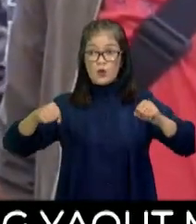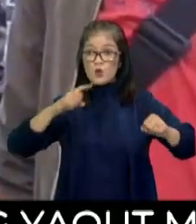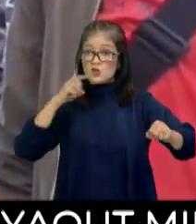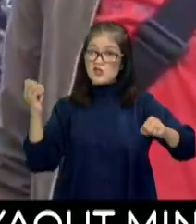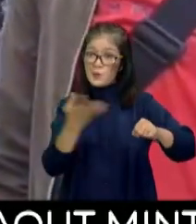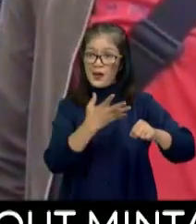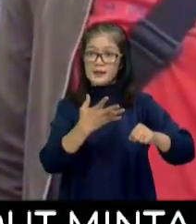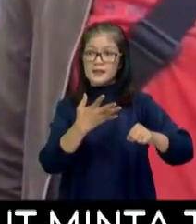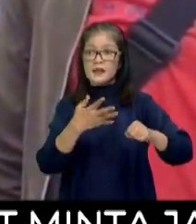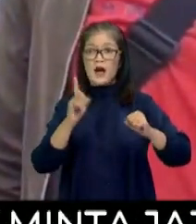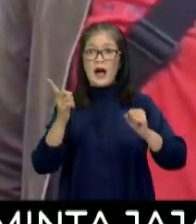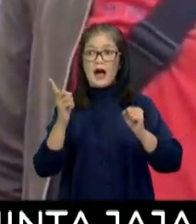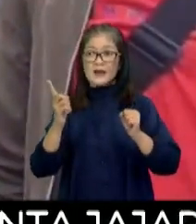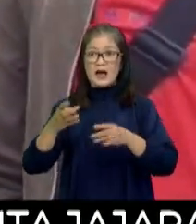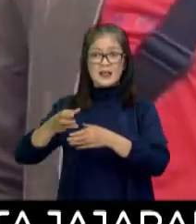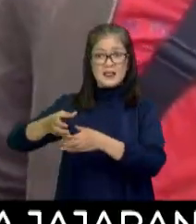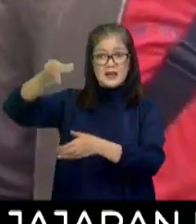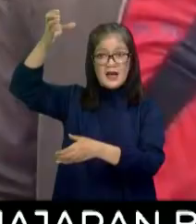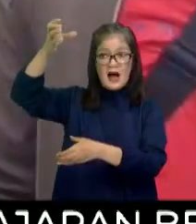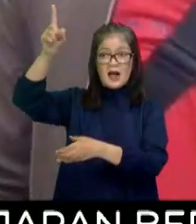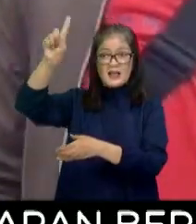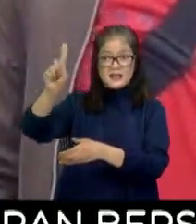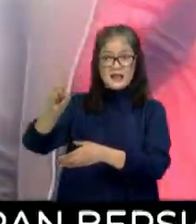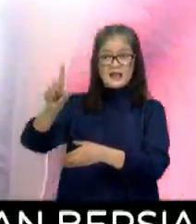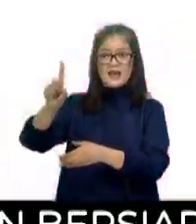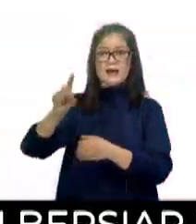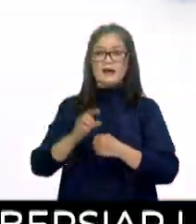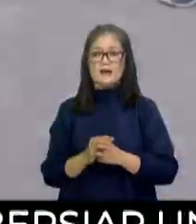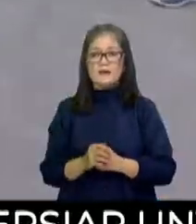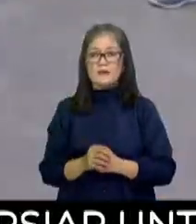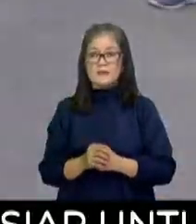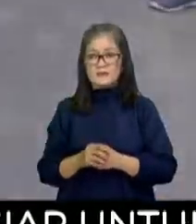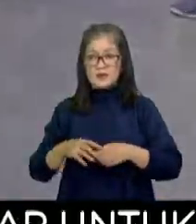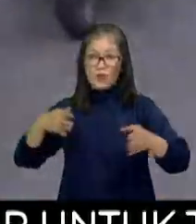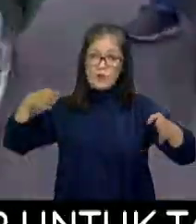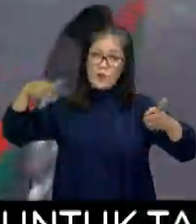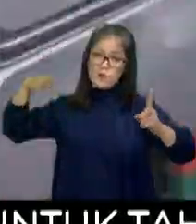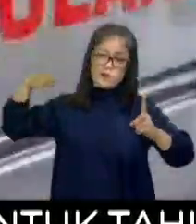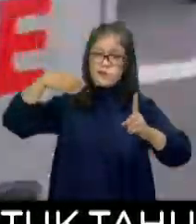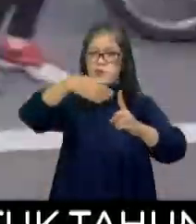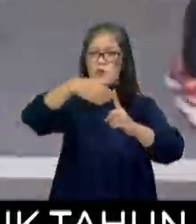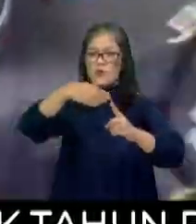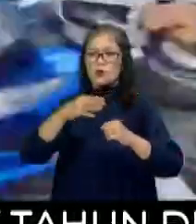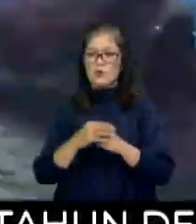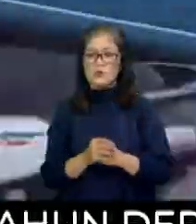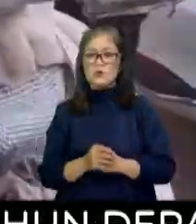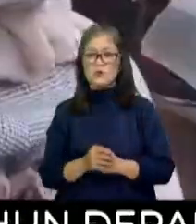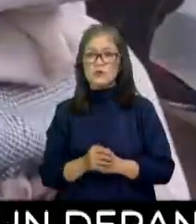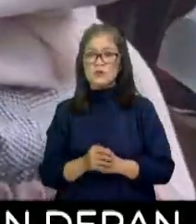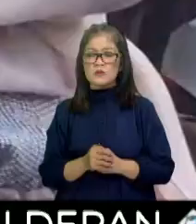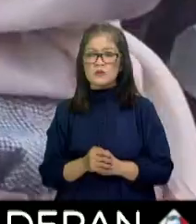itu yang listrik. Nah di depannya ada bubu lagi jalan. Kedua korban evakuasi ke RSUD Tangerang.